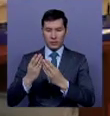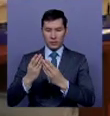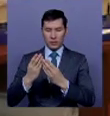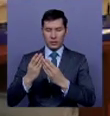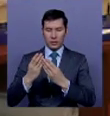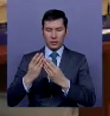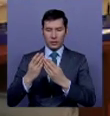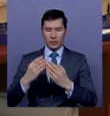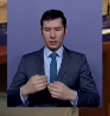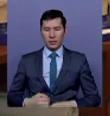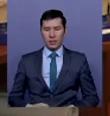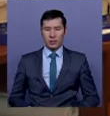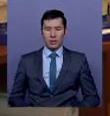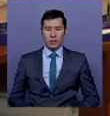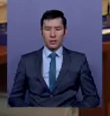жаңағы